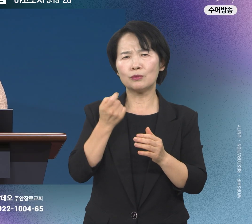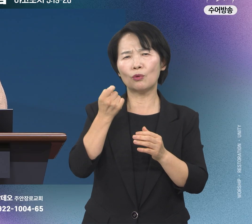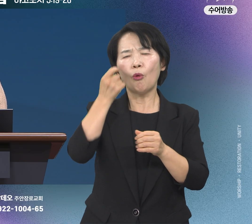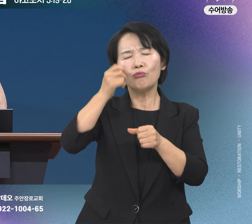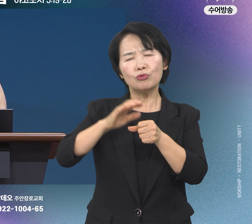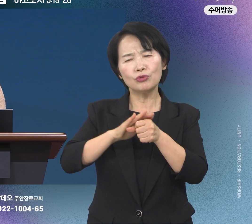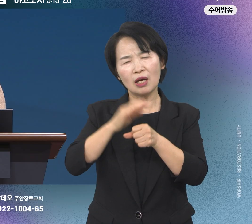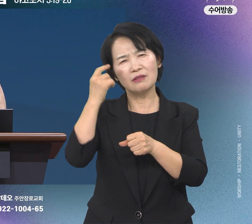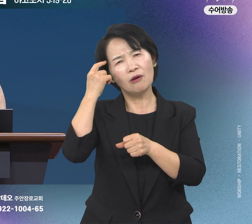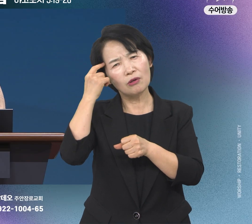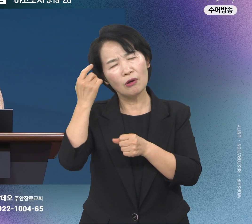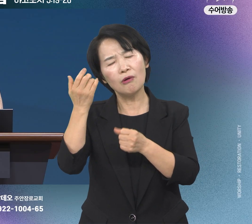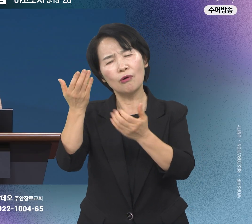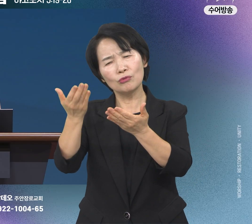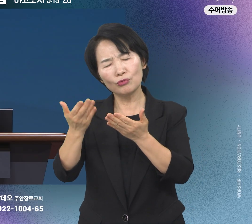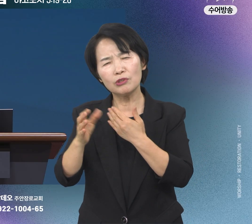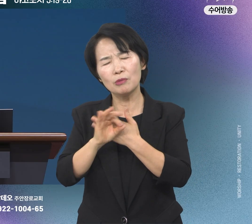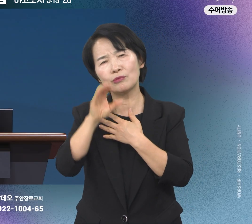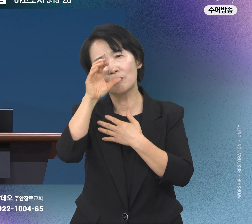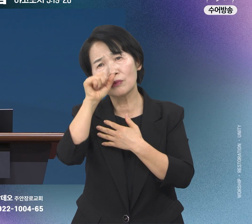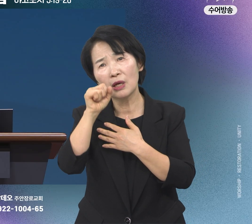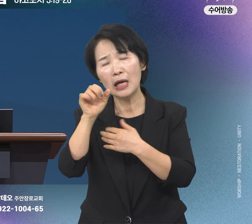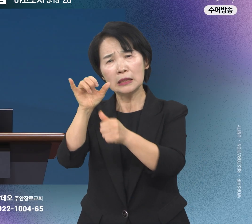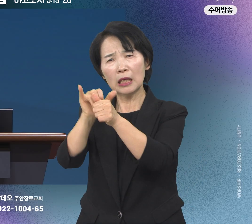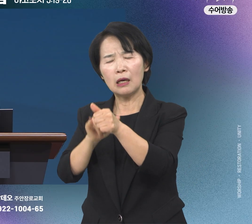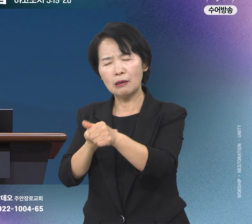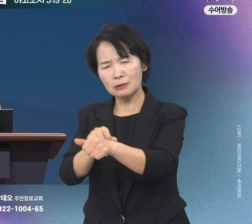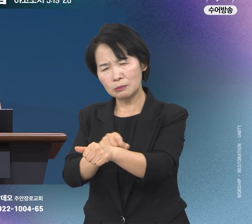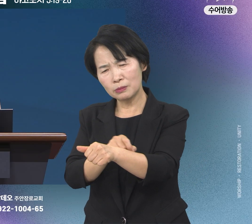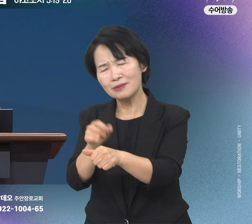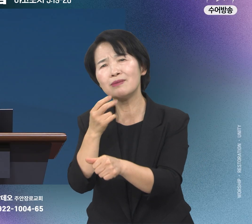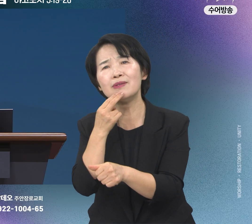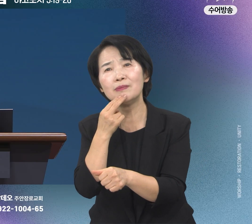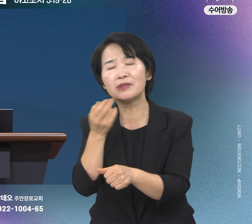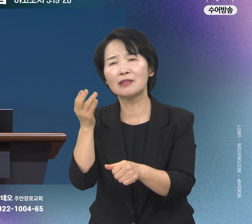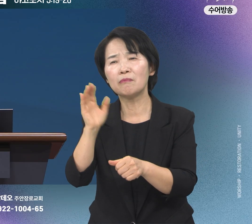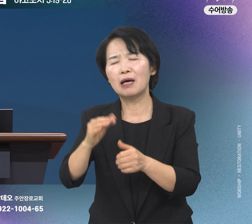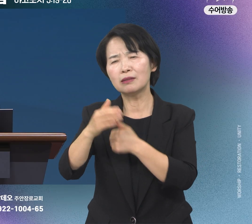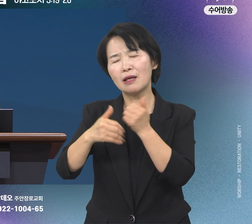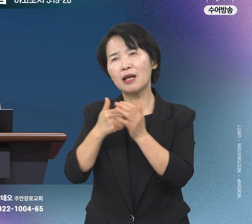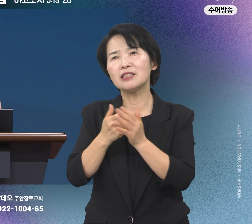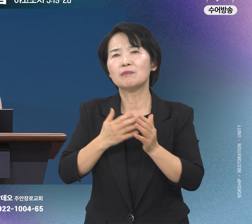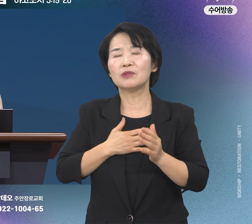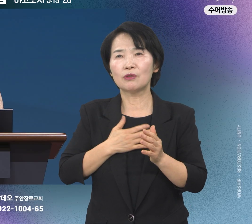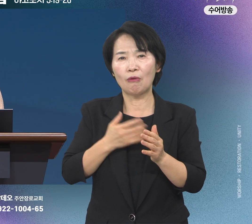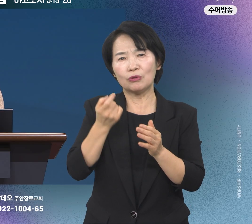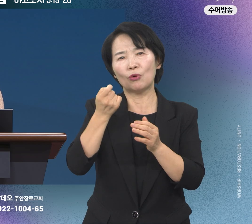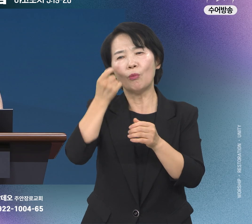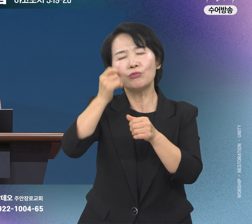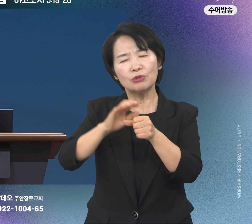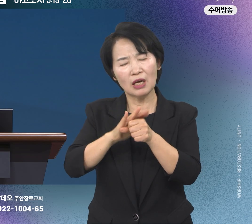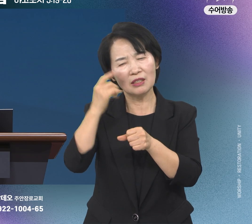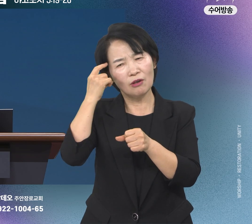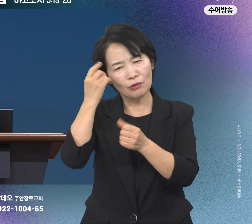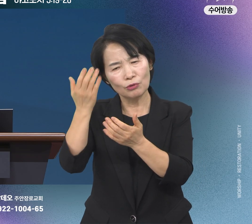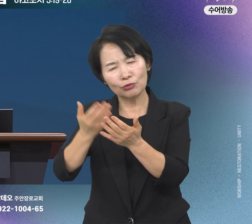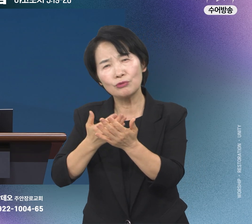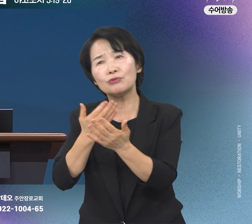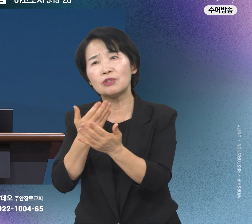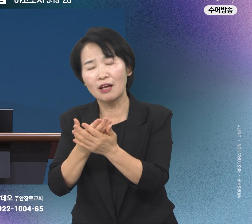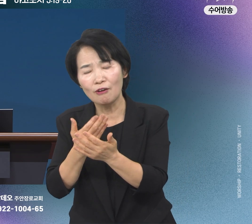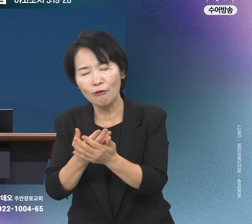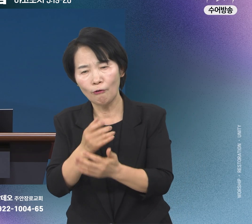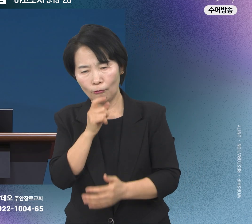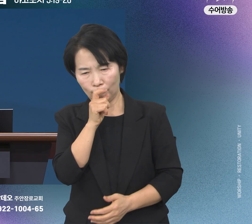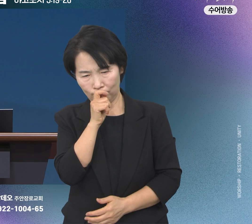하나님한테 잘한 것이 정말 없지만 하나님이 나를 정말 불쌍히 여겨주셨으면 좋겠다. 그렇게 신천지인 것을